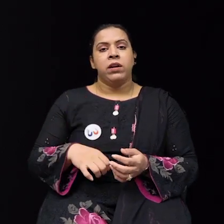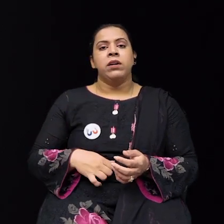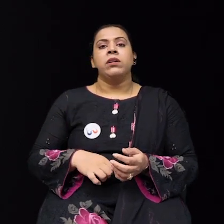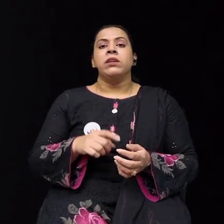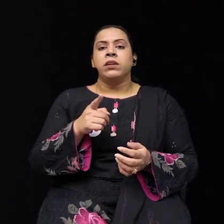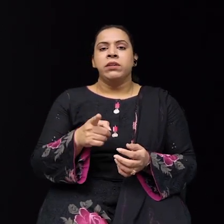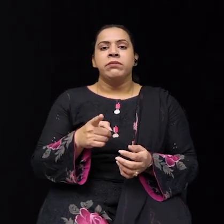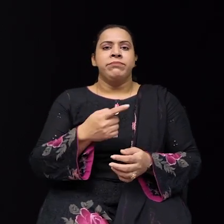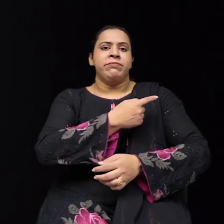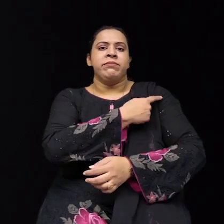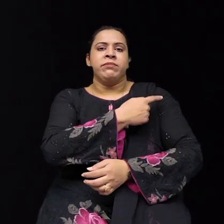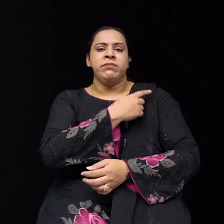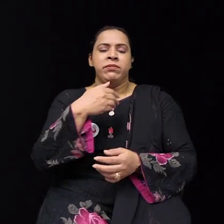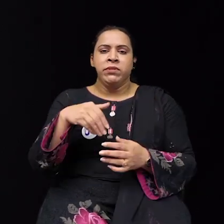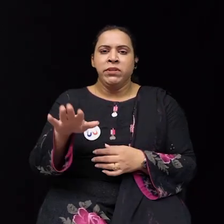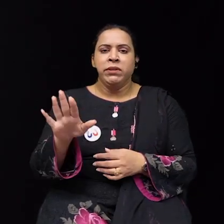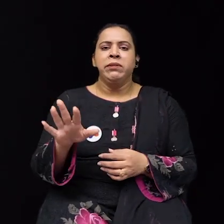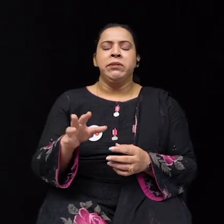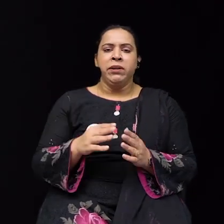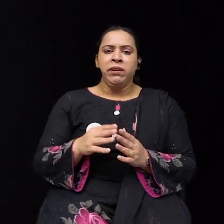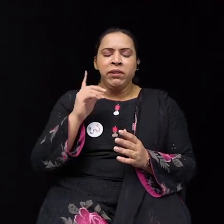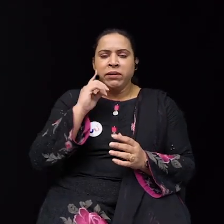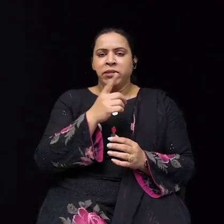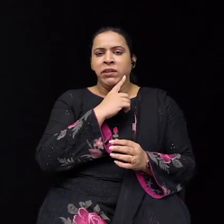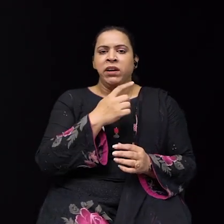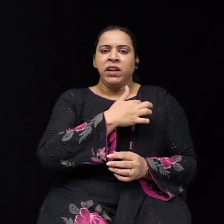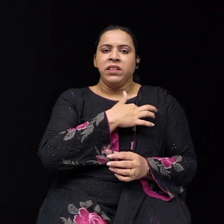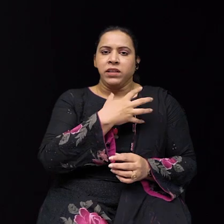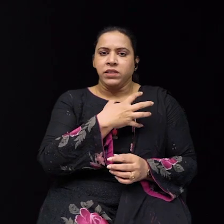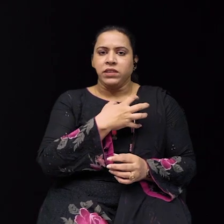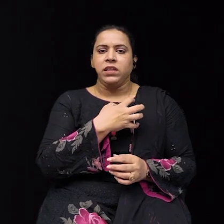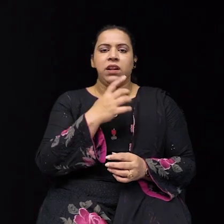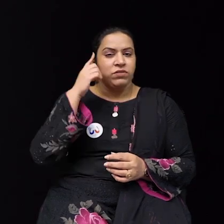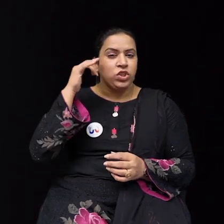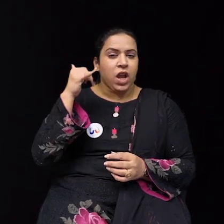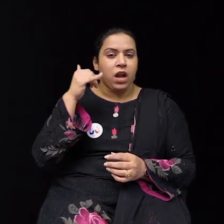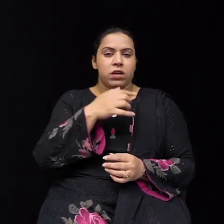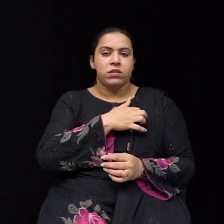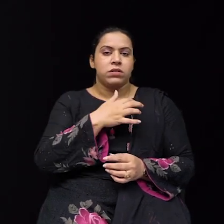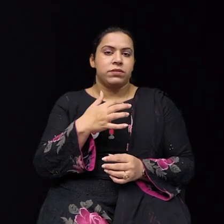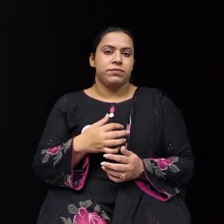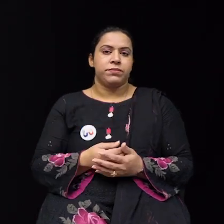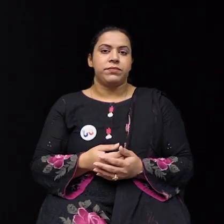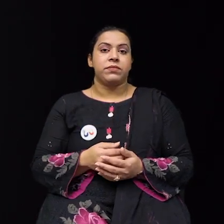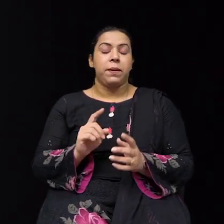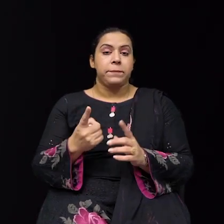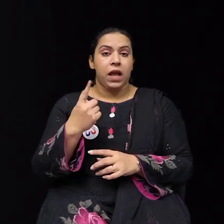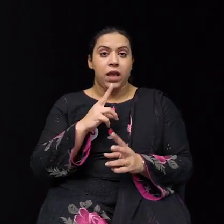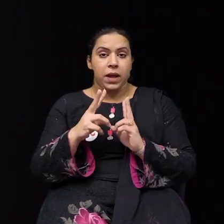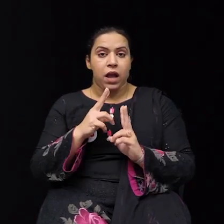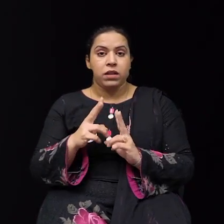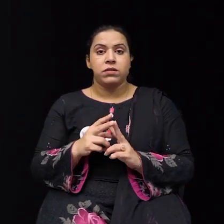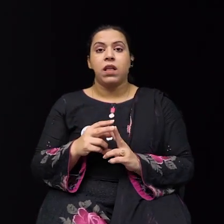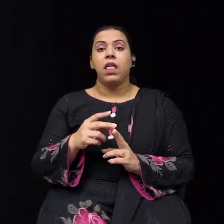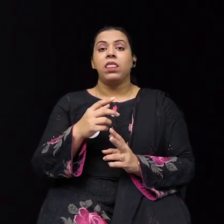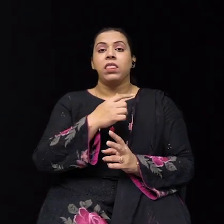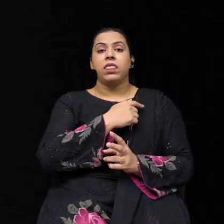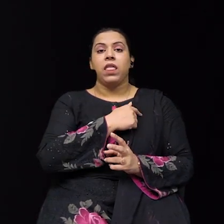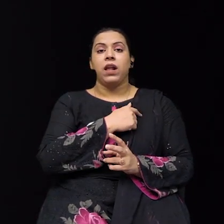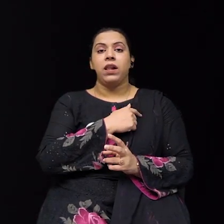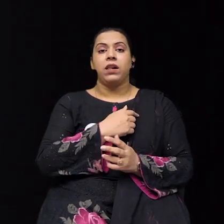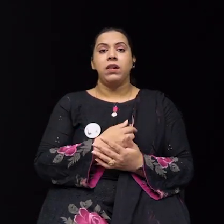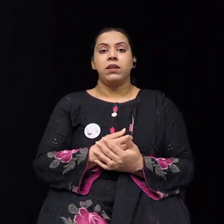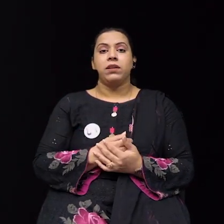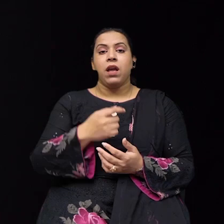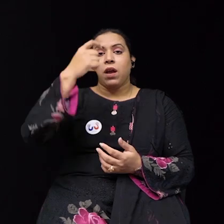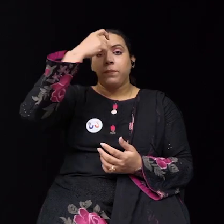جس وقت آپ ہسپتال میں آتے ہیں اور خدا نہ کرے اگر آپ کو کوئی دل کی تکلیف کا شک ہے، پہلی بات یہاں پہ یہ کر لی جائے کہ دل کے عام